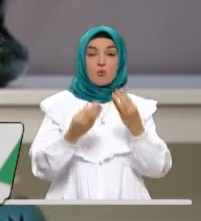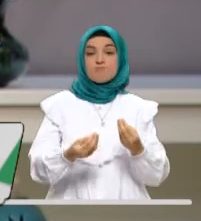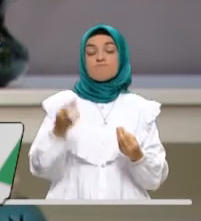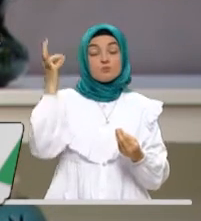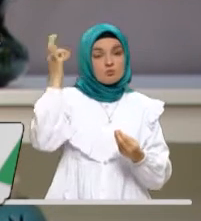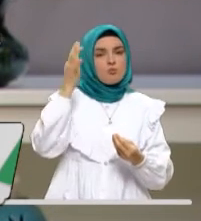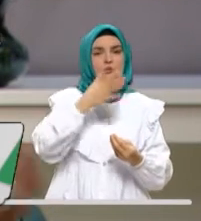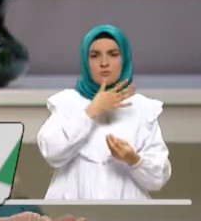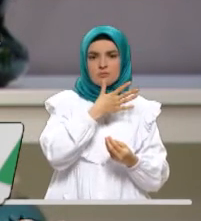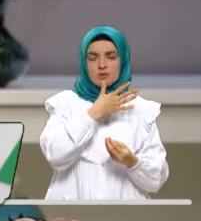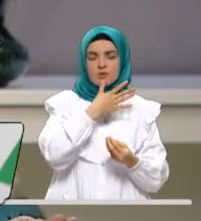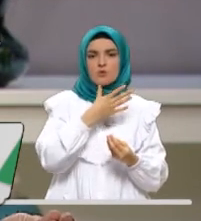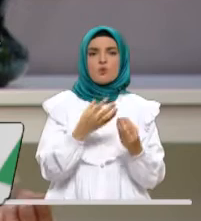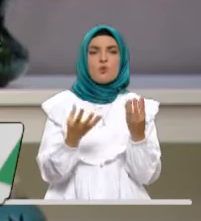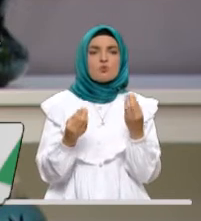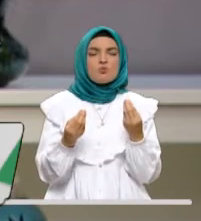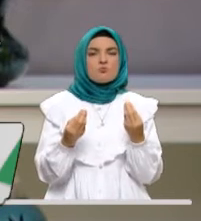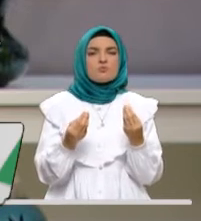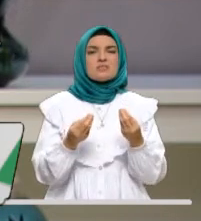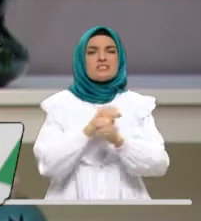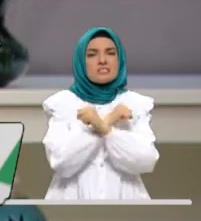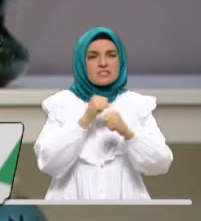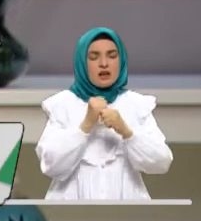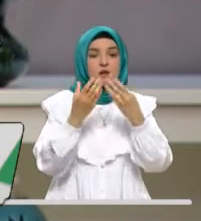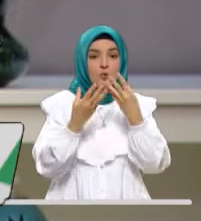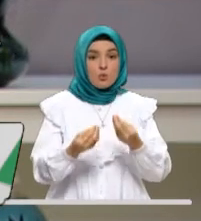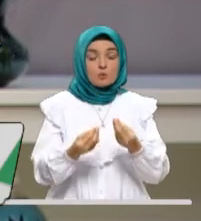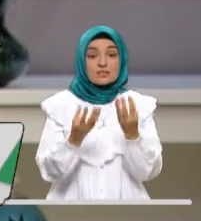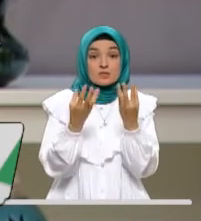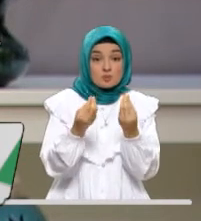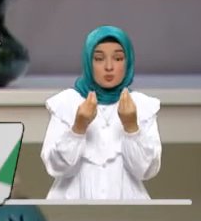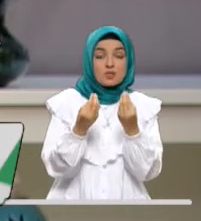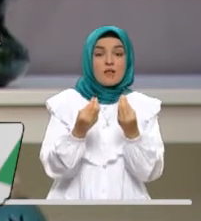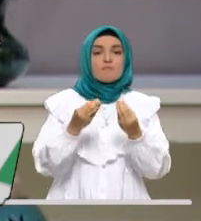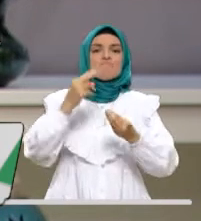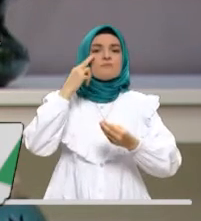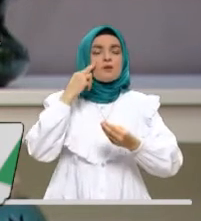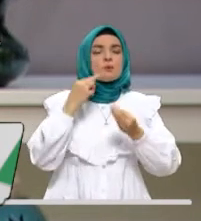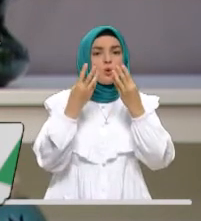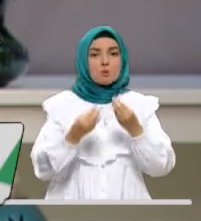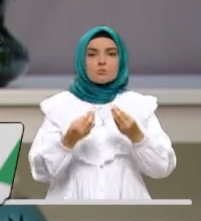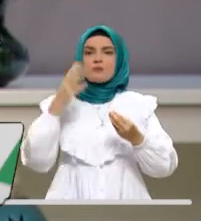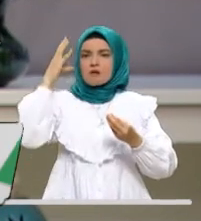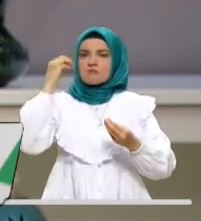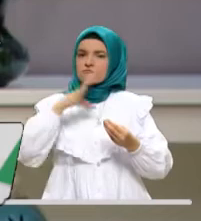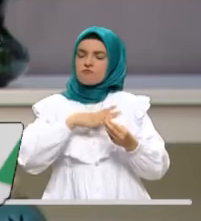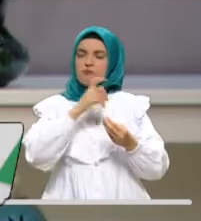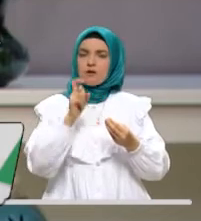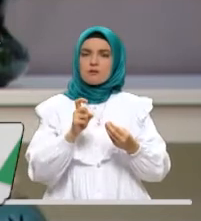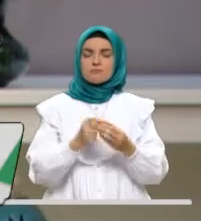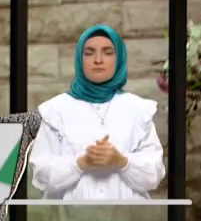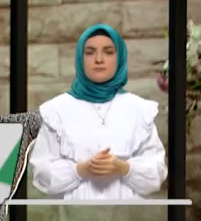duyuyoruz. Fazla kimyasal içermesi, fazla temizlemesi anlamına mı gelir? Böyle bir şey var. Evet. Neler